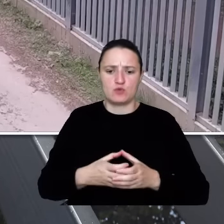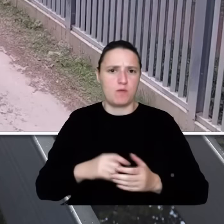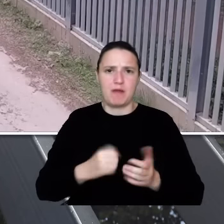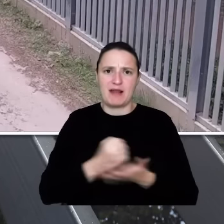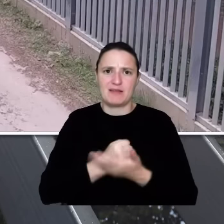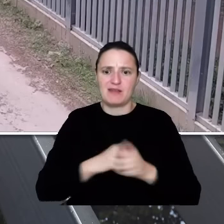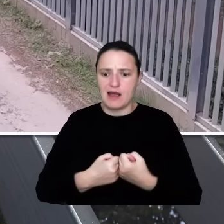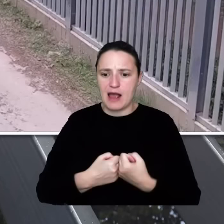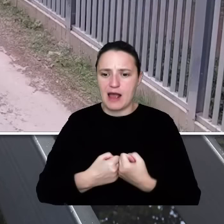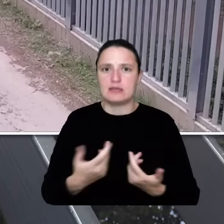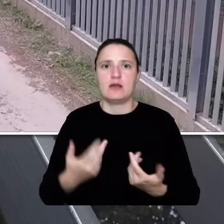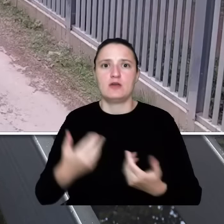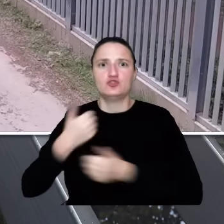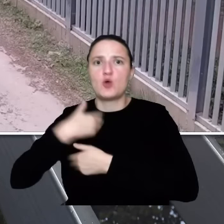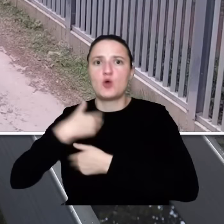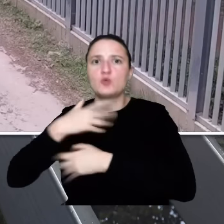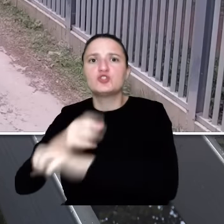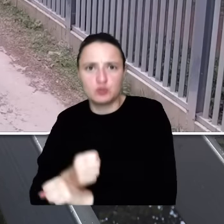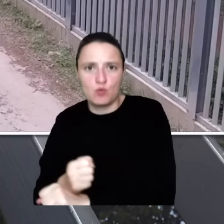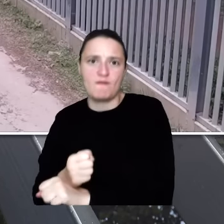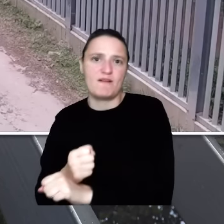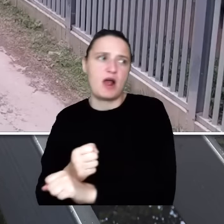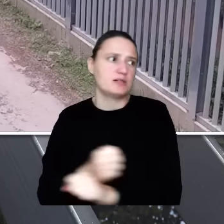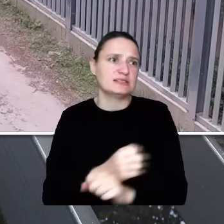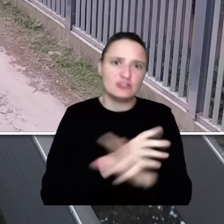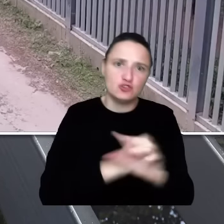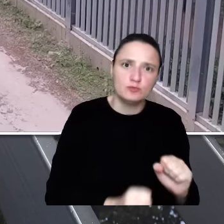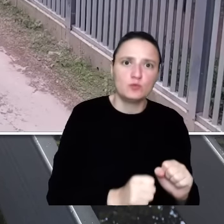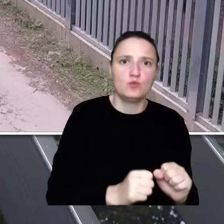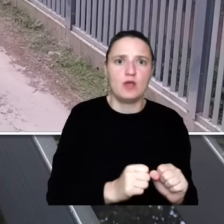skuwa tych żołnierzy, zatrzymuje.